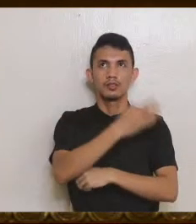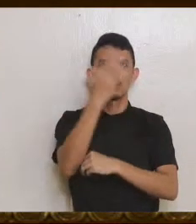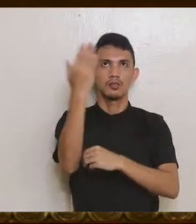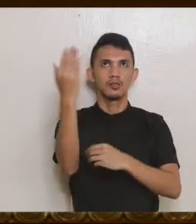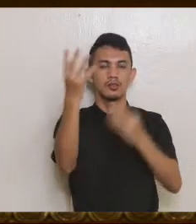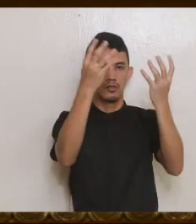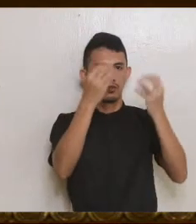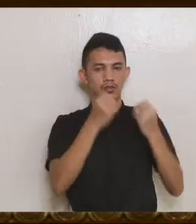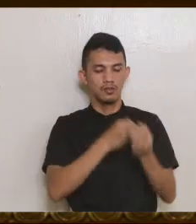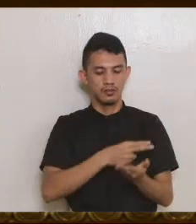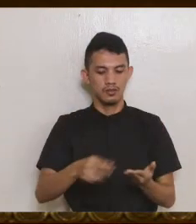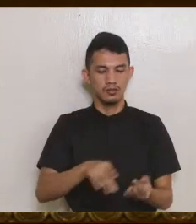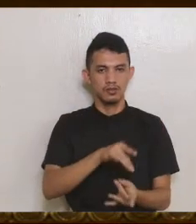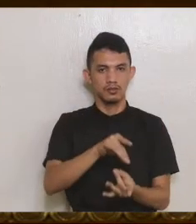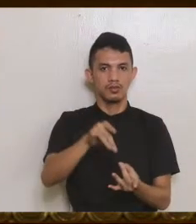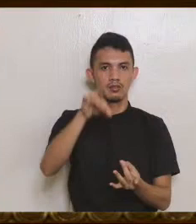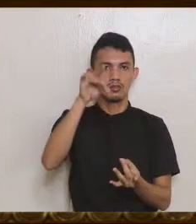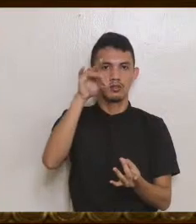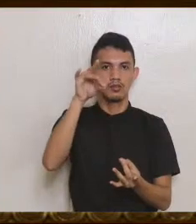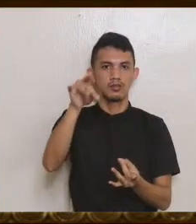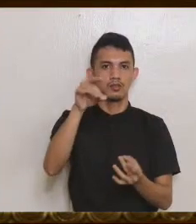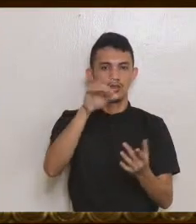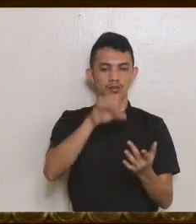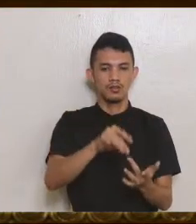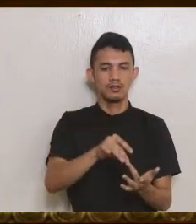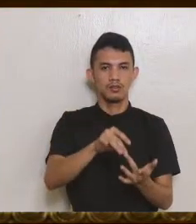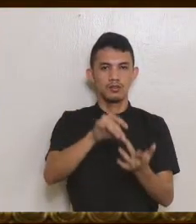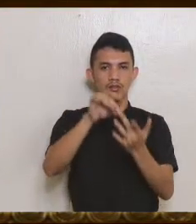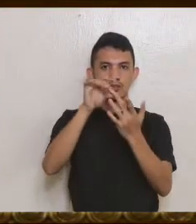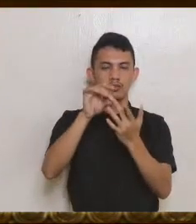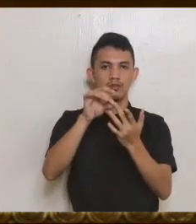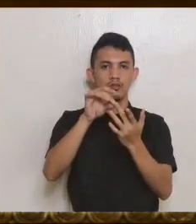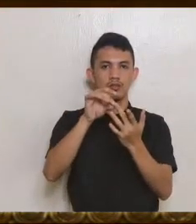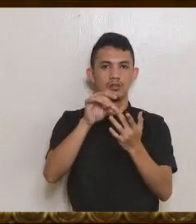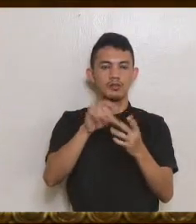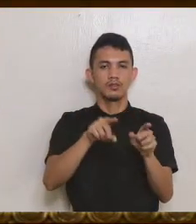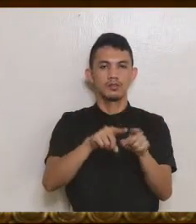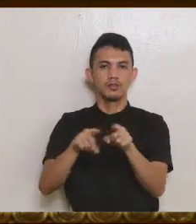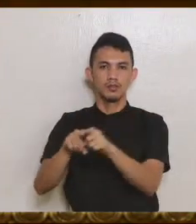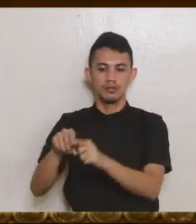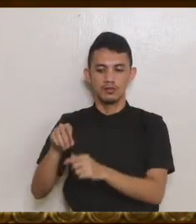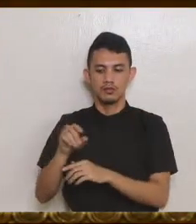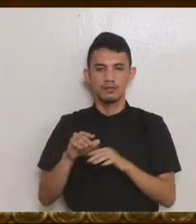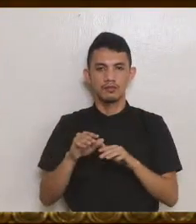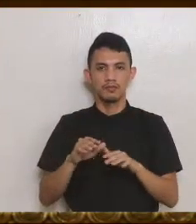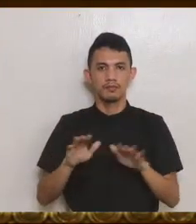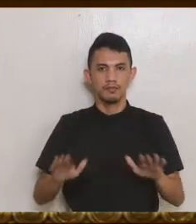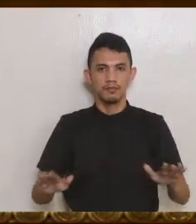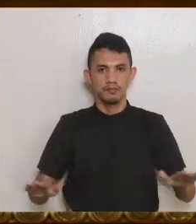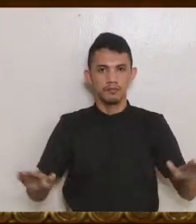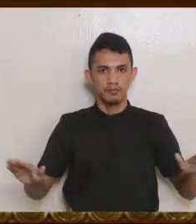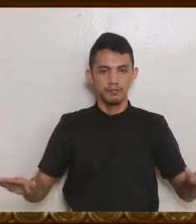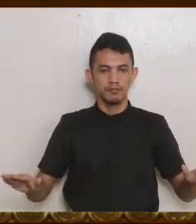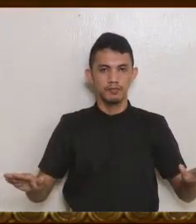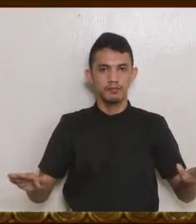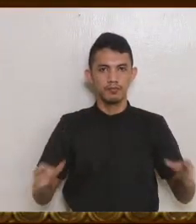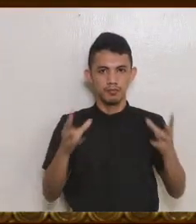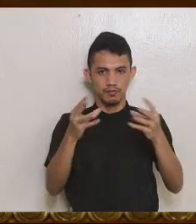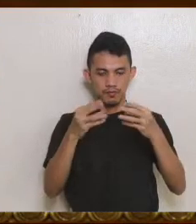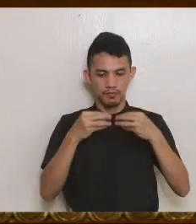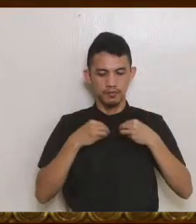Espiritu Santo, kanila nga gipili mo nga imong mga anak nga sinagop, pinagi sa